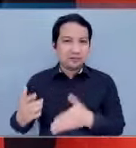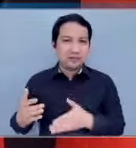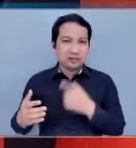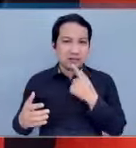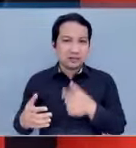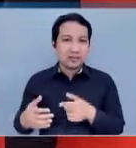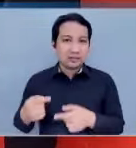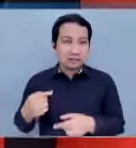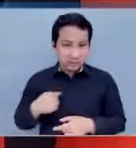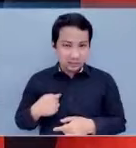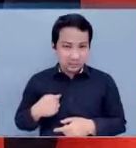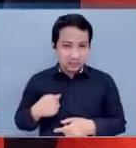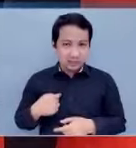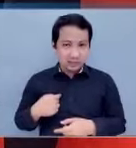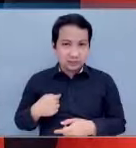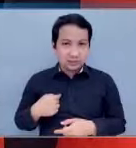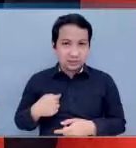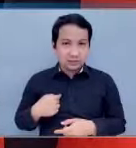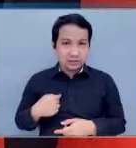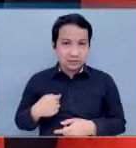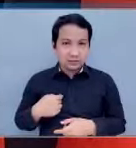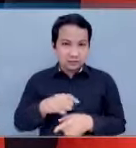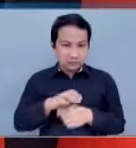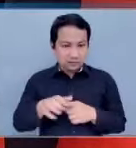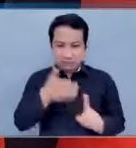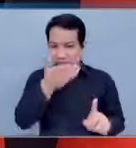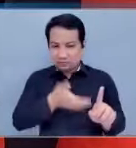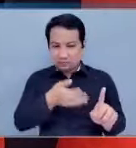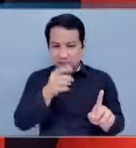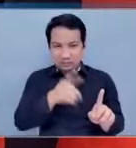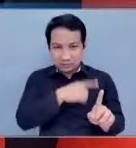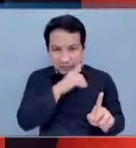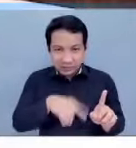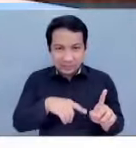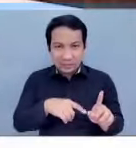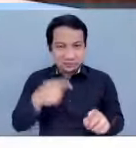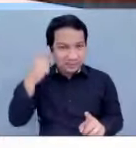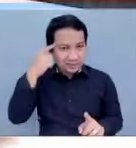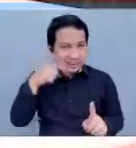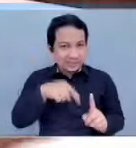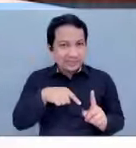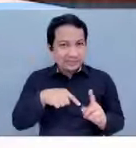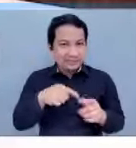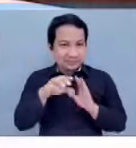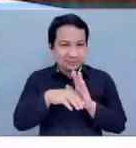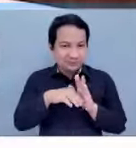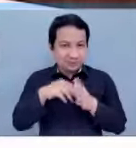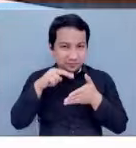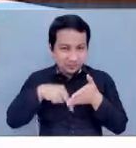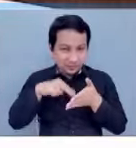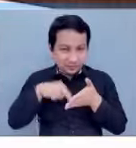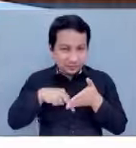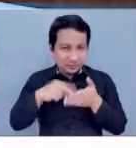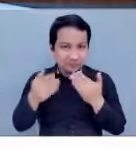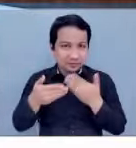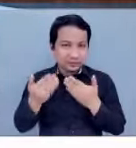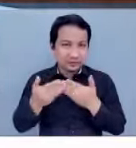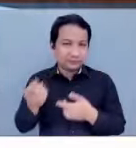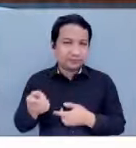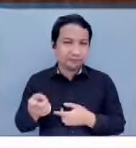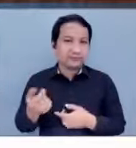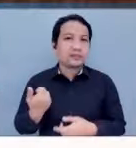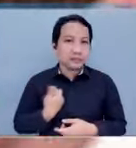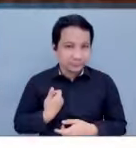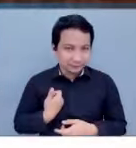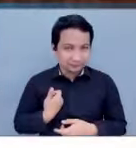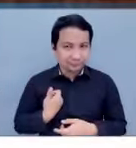yung character mo, you don't judge your character. Kasi pag inisip mo na, kunwari, nagbasa ka ng script, ang dali, di ba, na yung sarili mo will